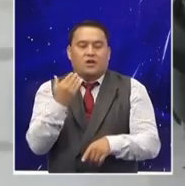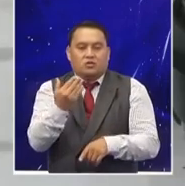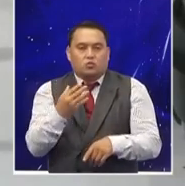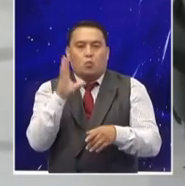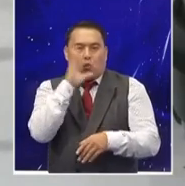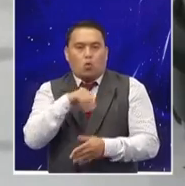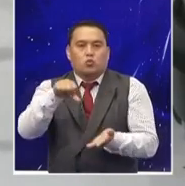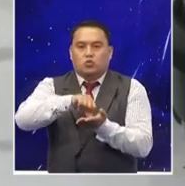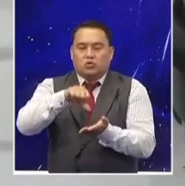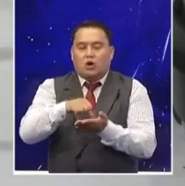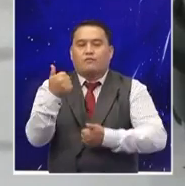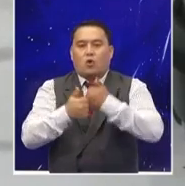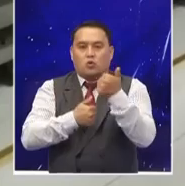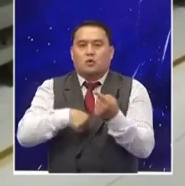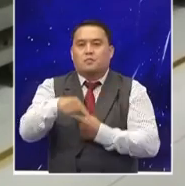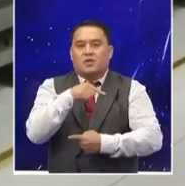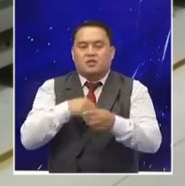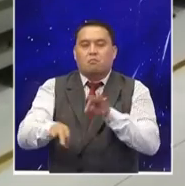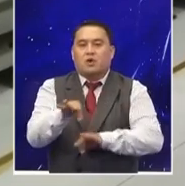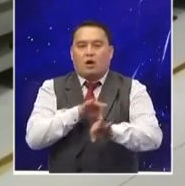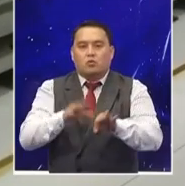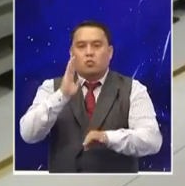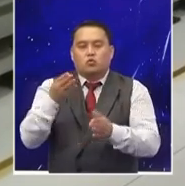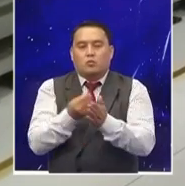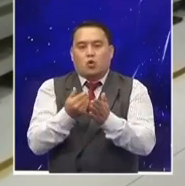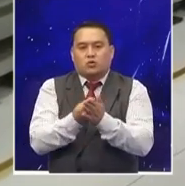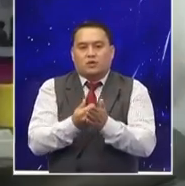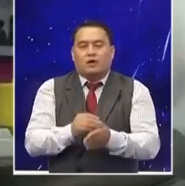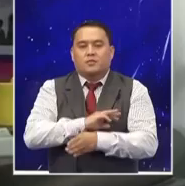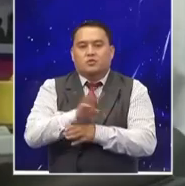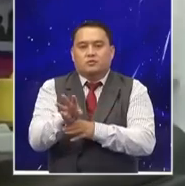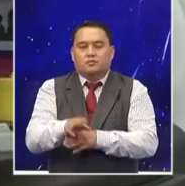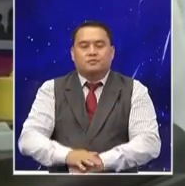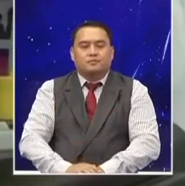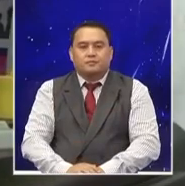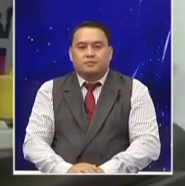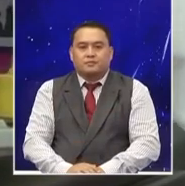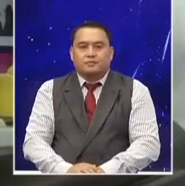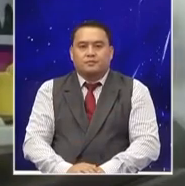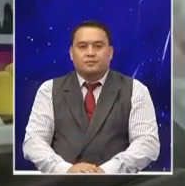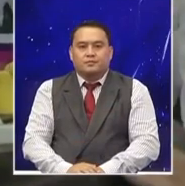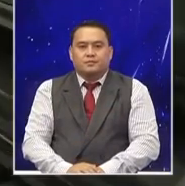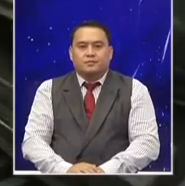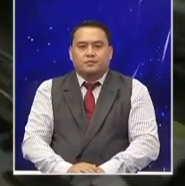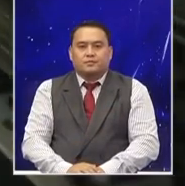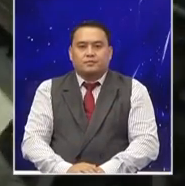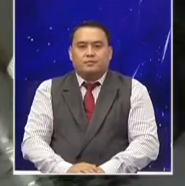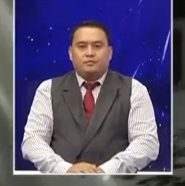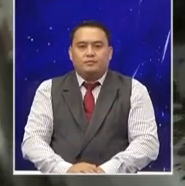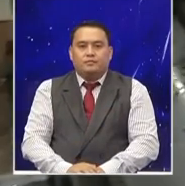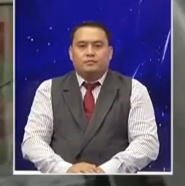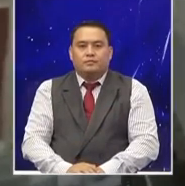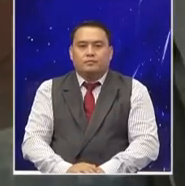смогут принять участие в конкурсе бизнес проектов на дальнейшее финансирование рустам орынбаев курманжан casanova аманжолов